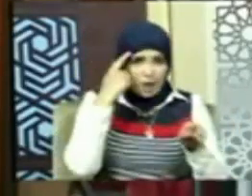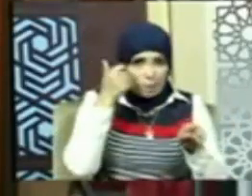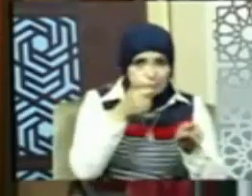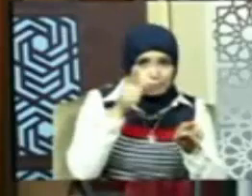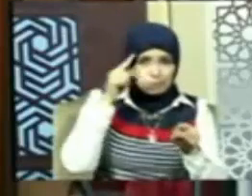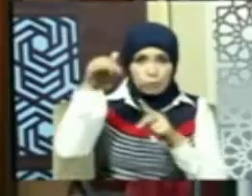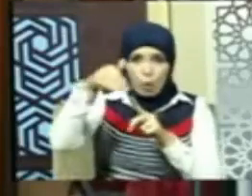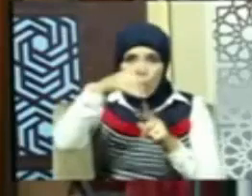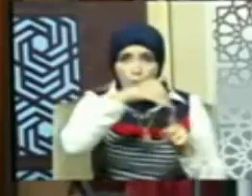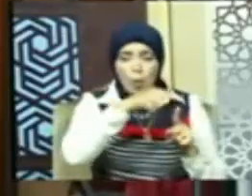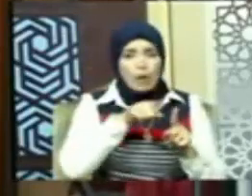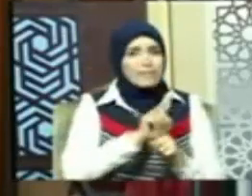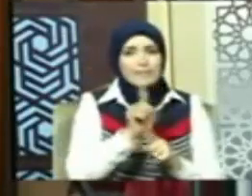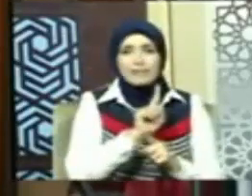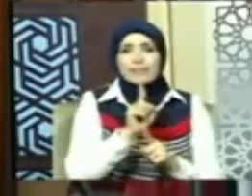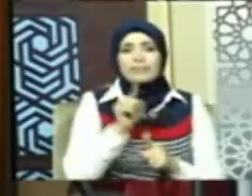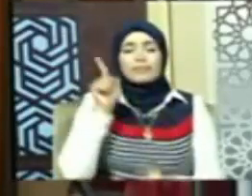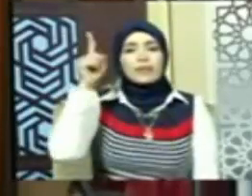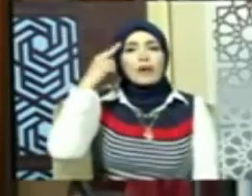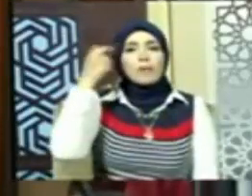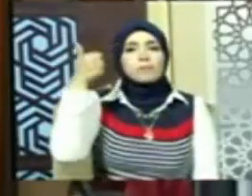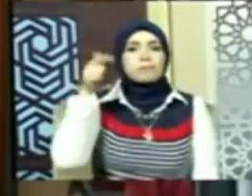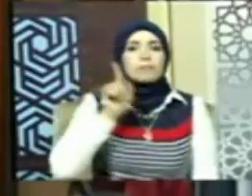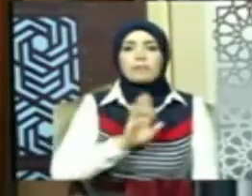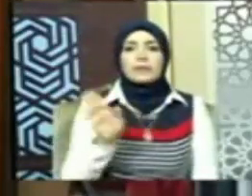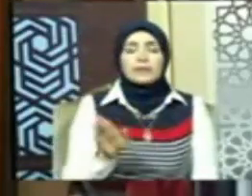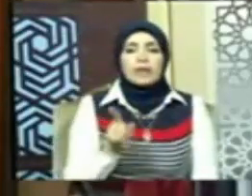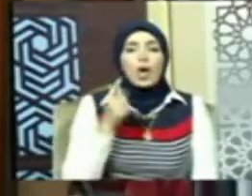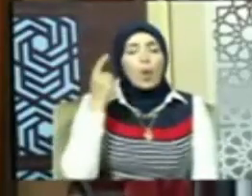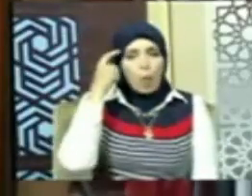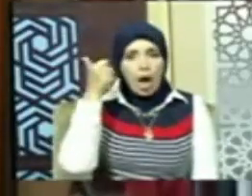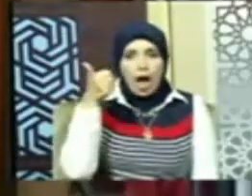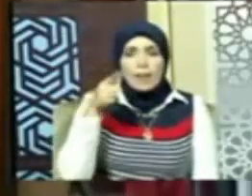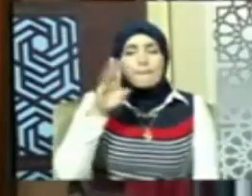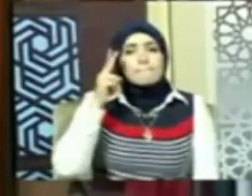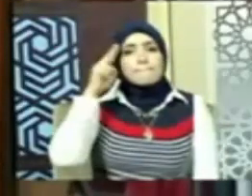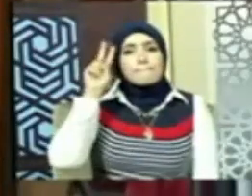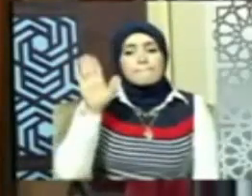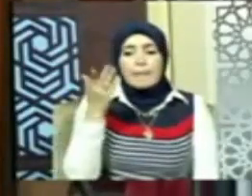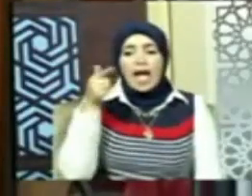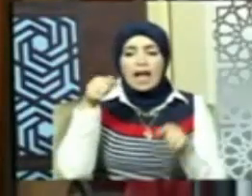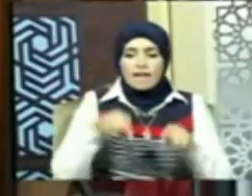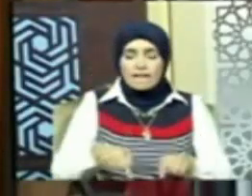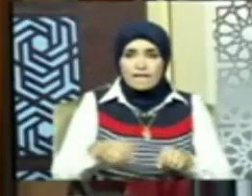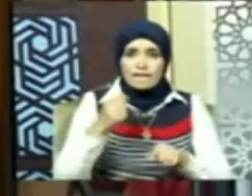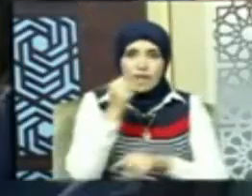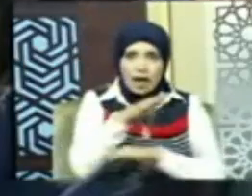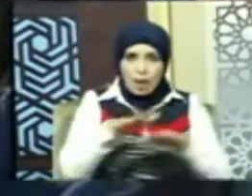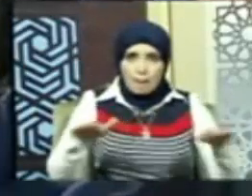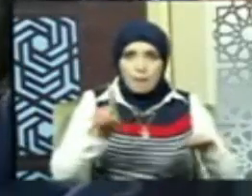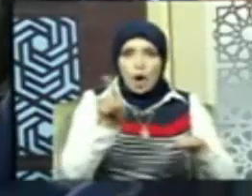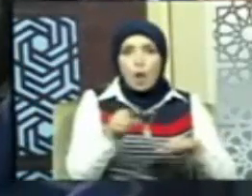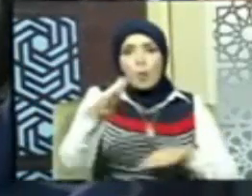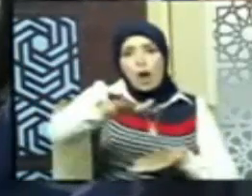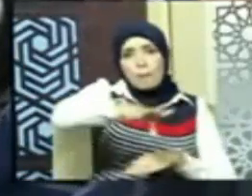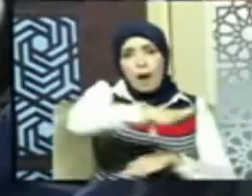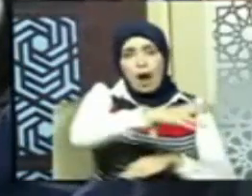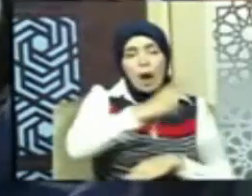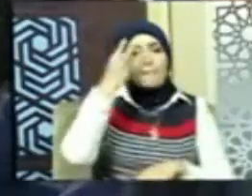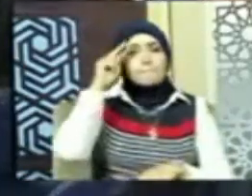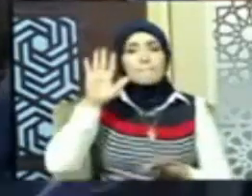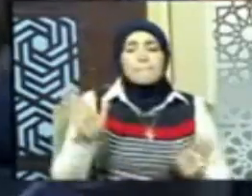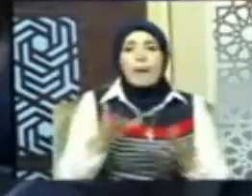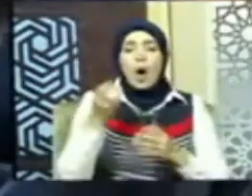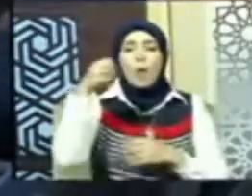ويعلم ما في البر والبحر، وما تسقط من ورقة إلا